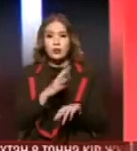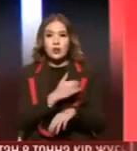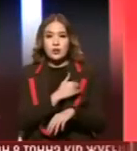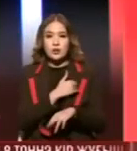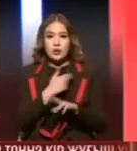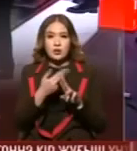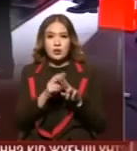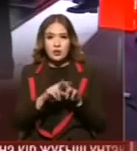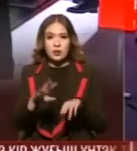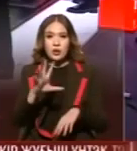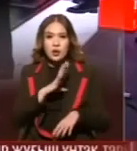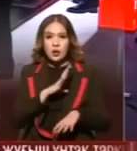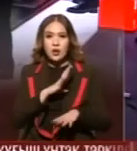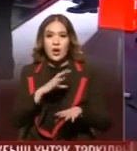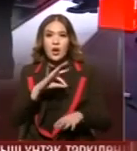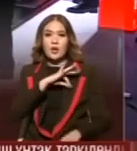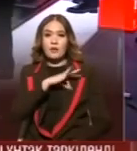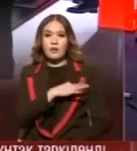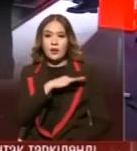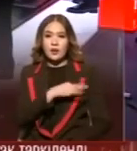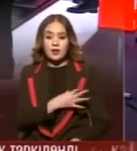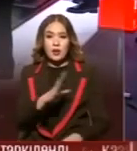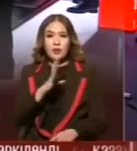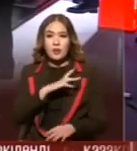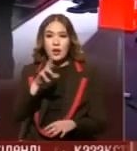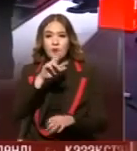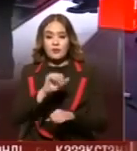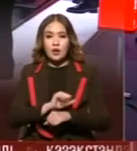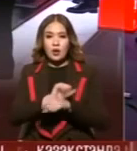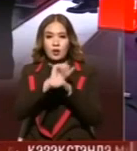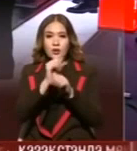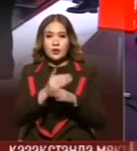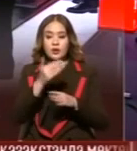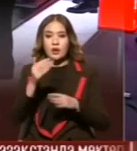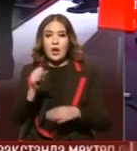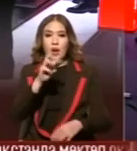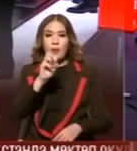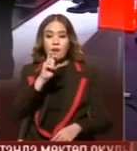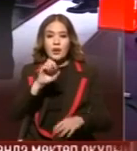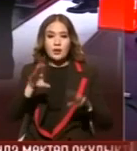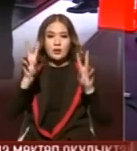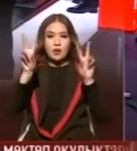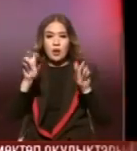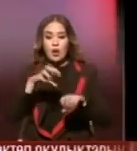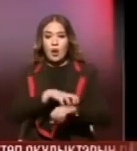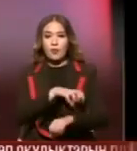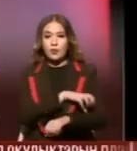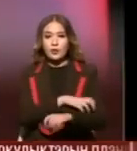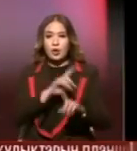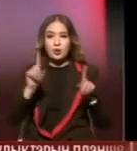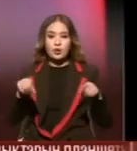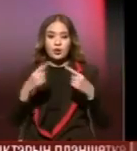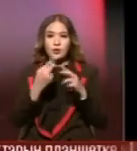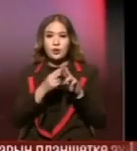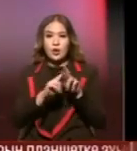Біздер мысалы кәсіби адвокат ретінде осы қаңтар оқиғасы орын алғаннан кейін аманат деген комиссия құрып, қоғамдық комиссия құрып, соның